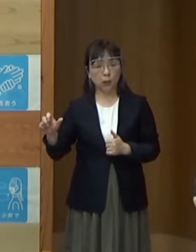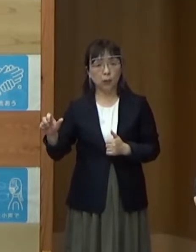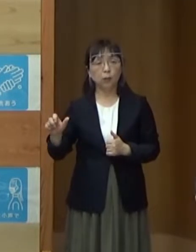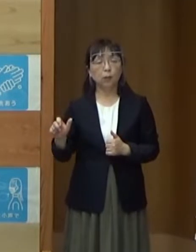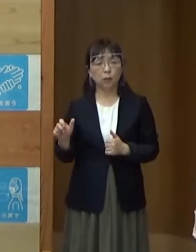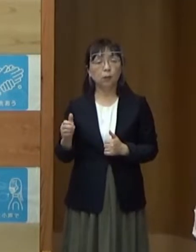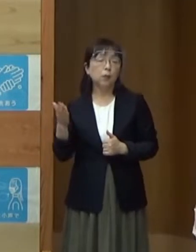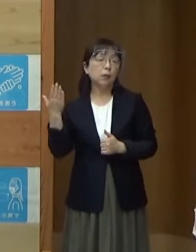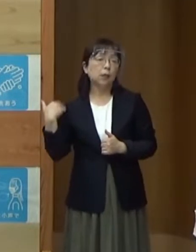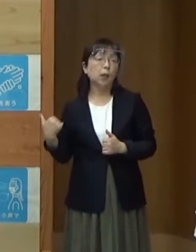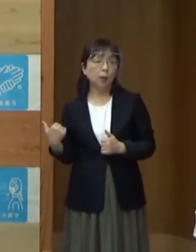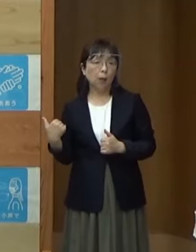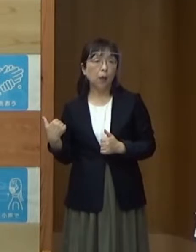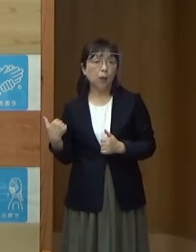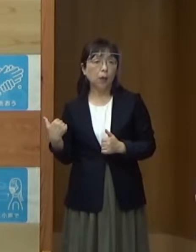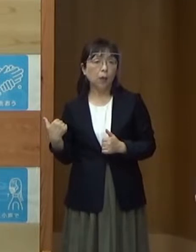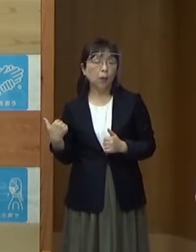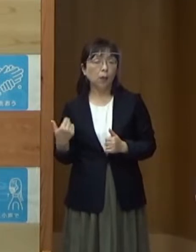と、